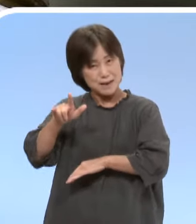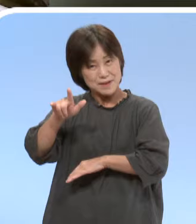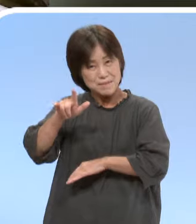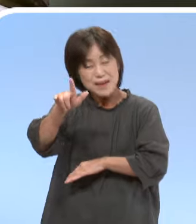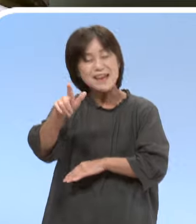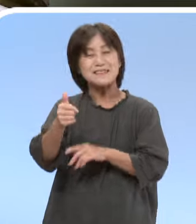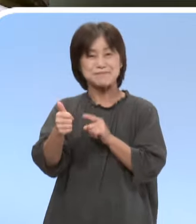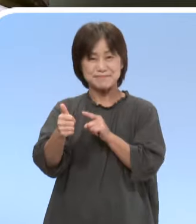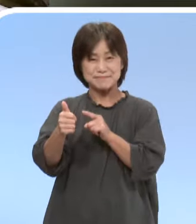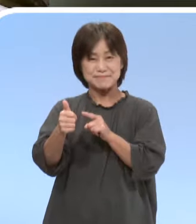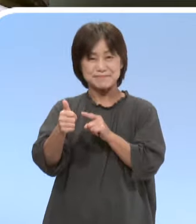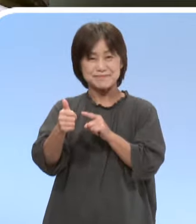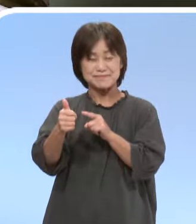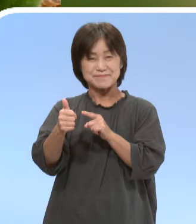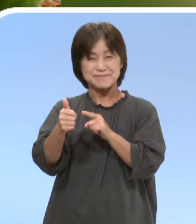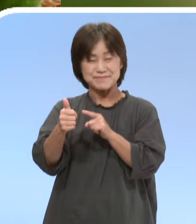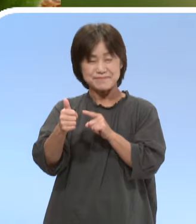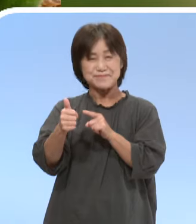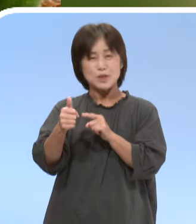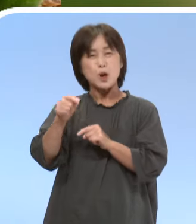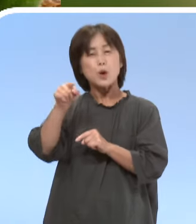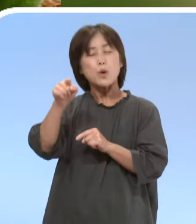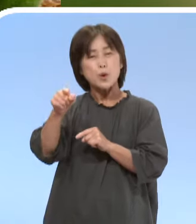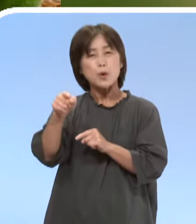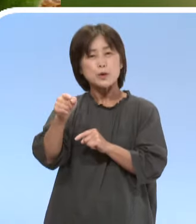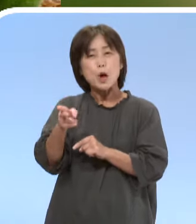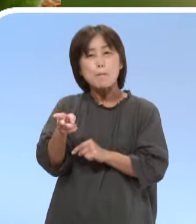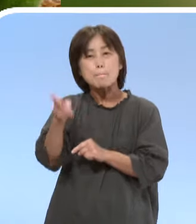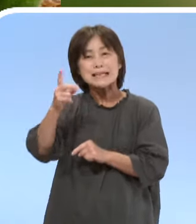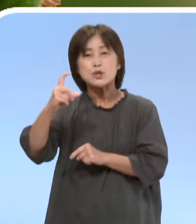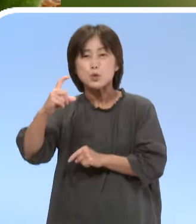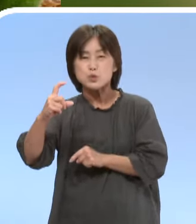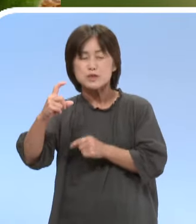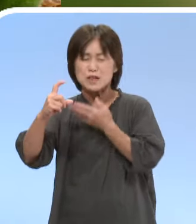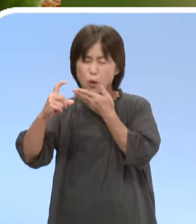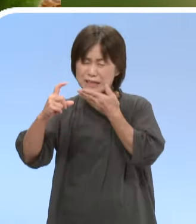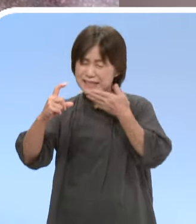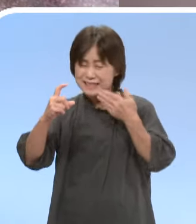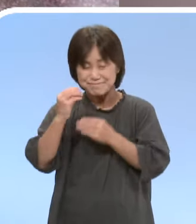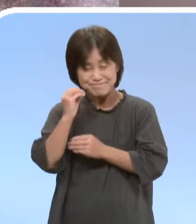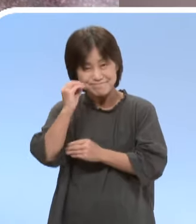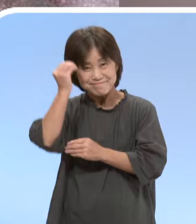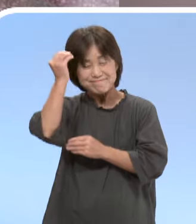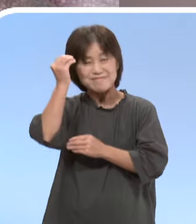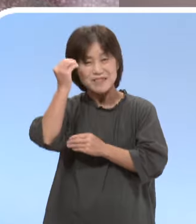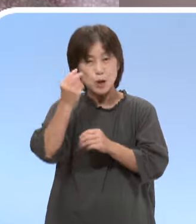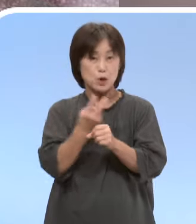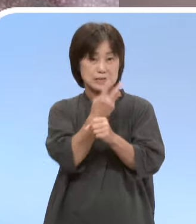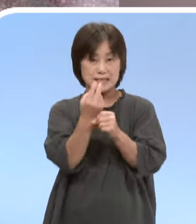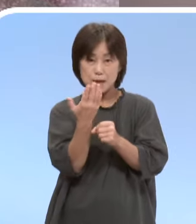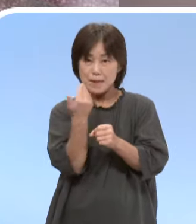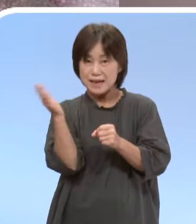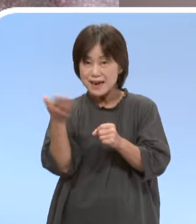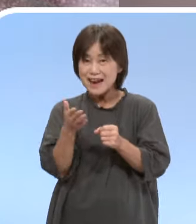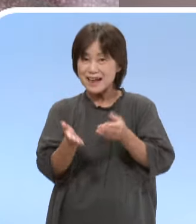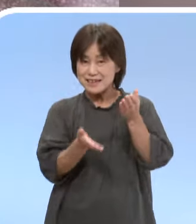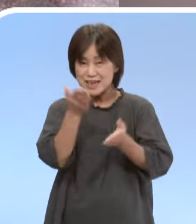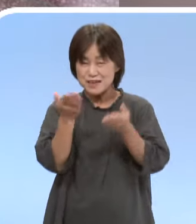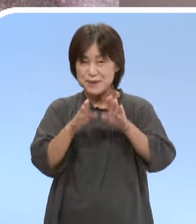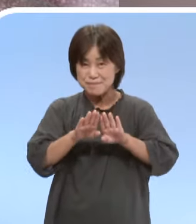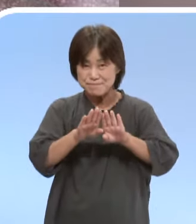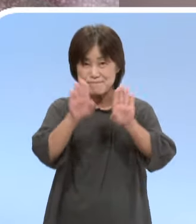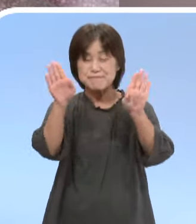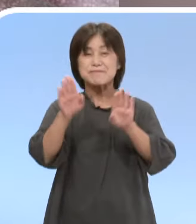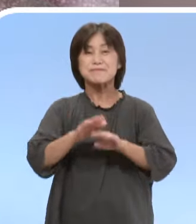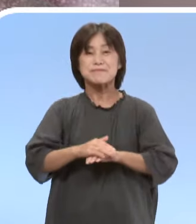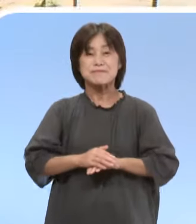度も訪れている藤橋さん。そこで知ったパッションフルーツの美味しさに感動し2年前から栽培を開